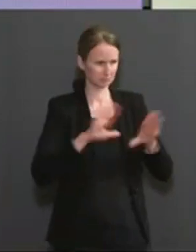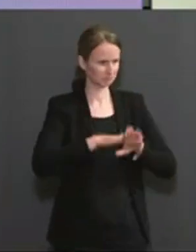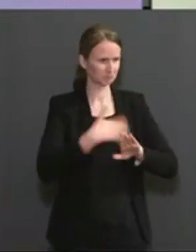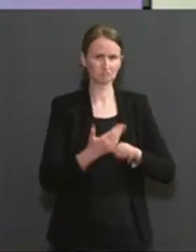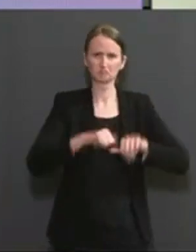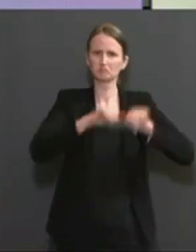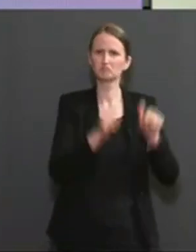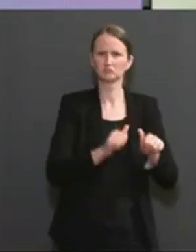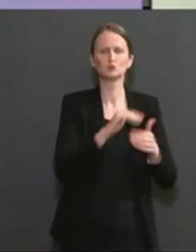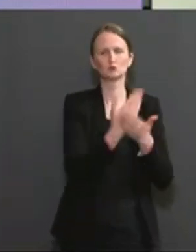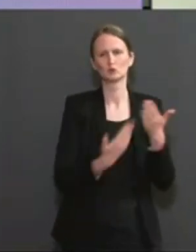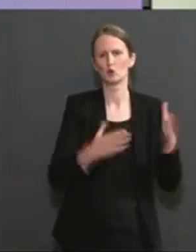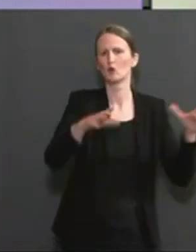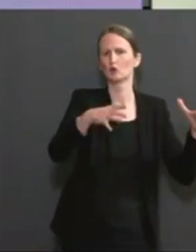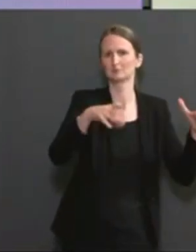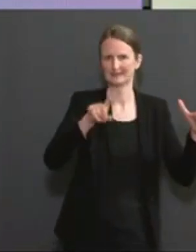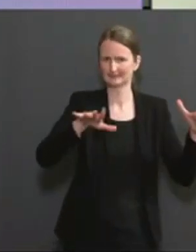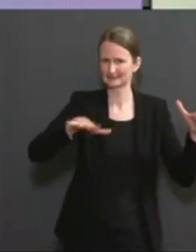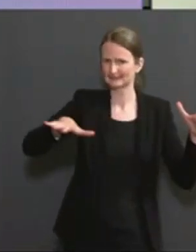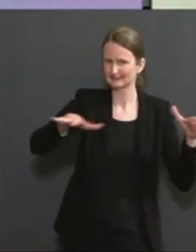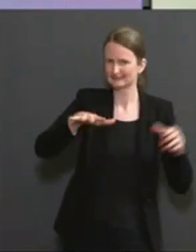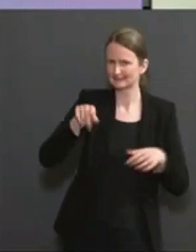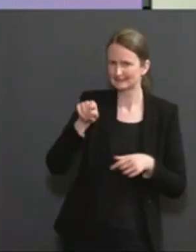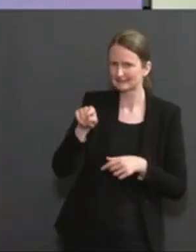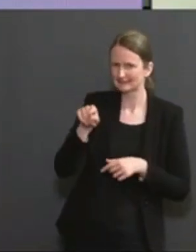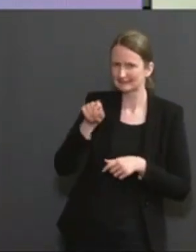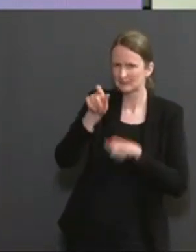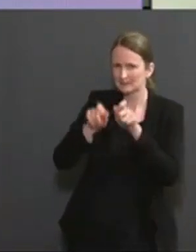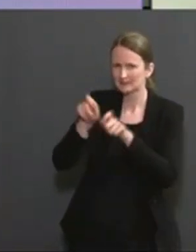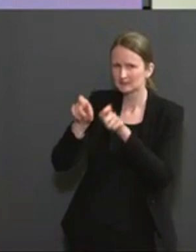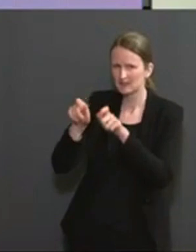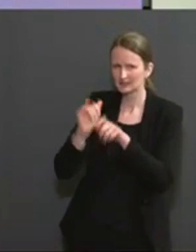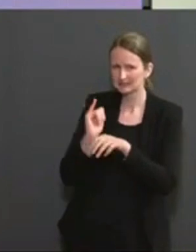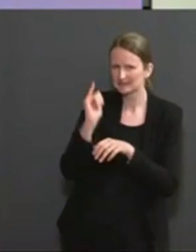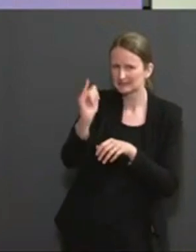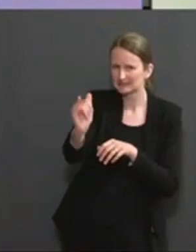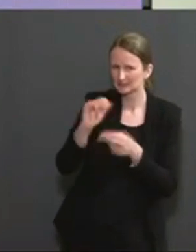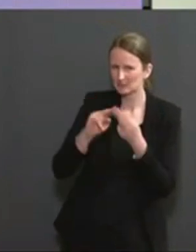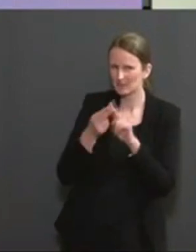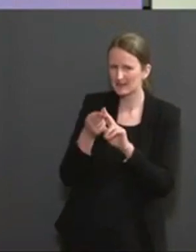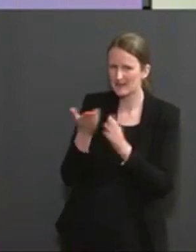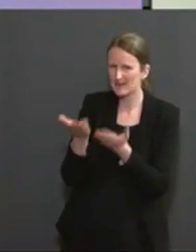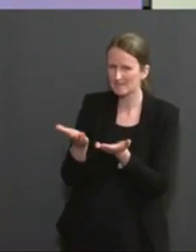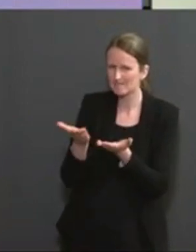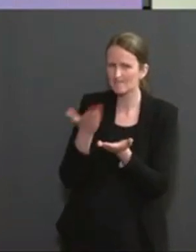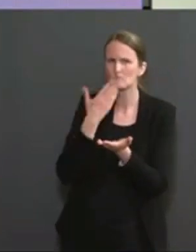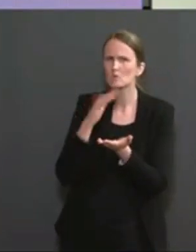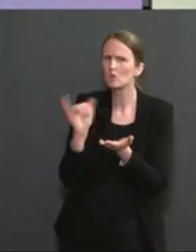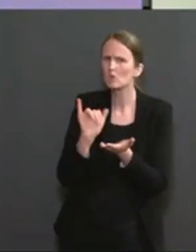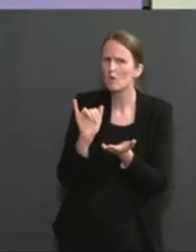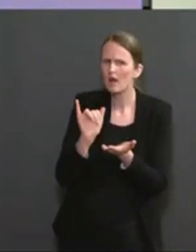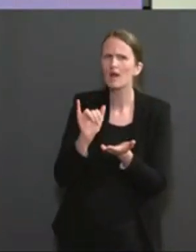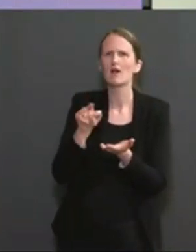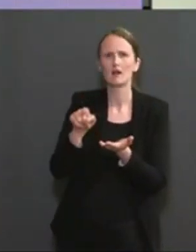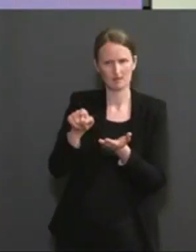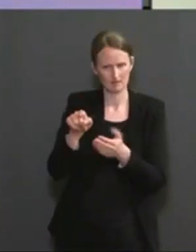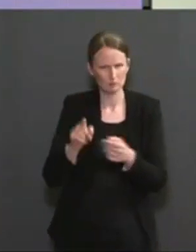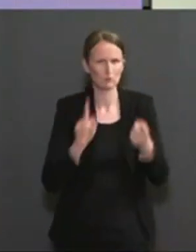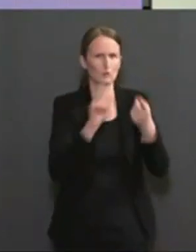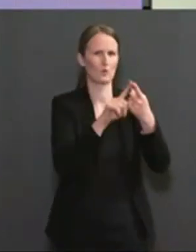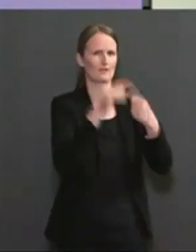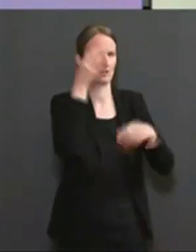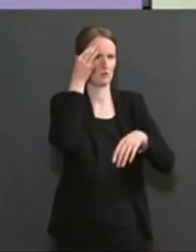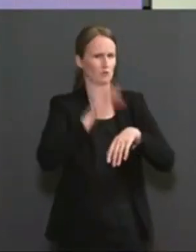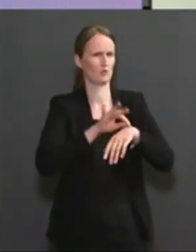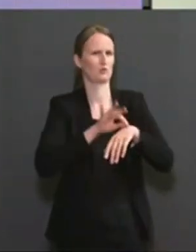ceux qui présentent ce genre de problème et nous les invitons très clairement à contacter leur médecin traitant de manière à pouvoir